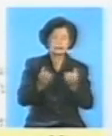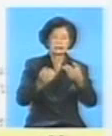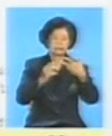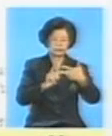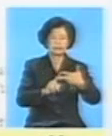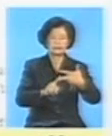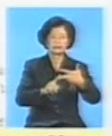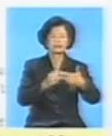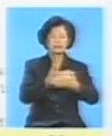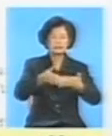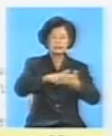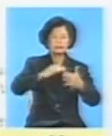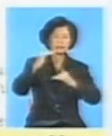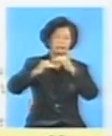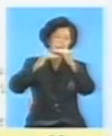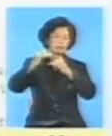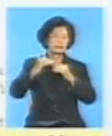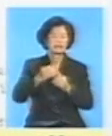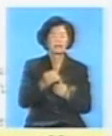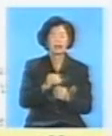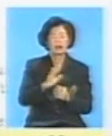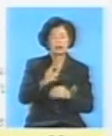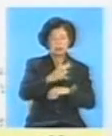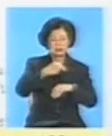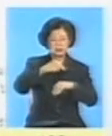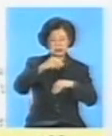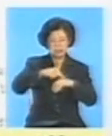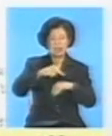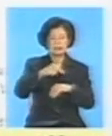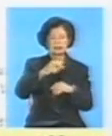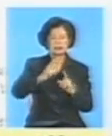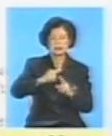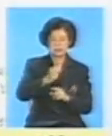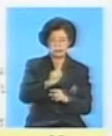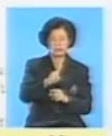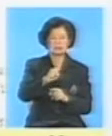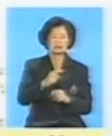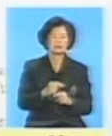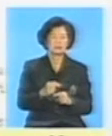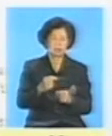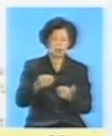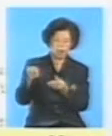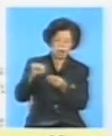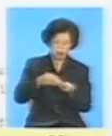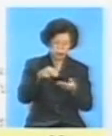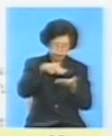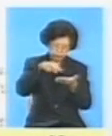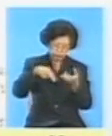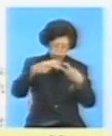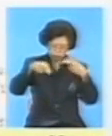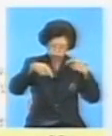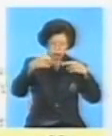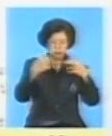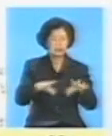3ก็คือแผนพัฒนาเศรษฐกิจสังคมแห่งชาติฉบับที่11ซึ่งต่อเนื่องมาจาก10แผนที่ผ่านมาผมได้เอามาศึกษามาดูนะครับและพูดคุ